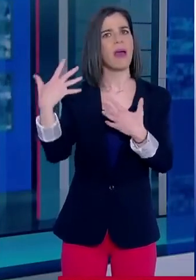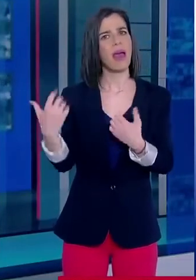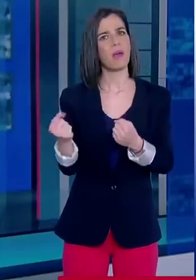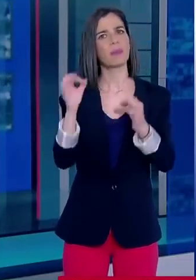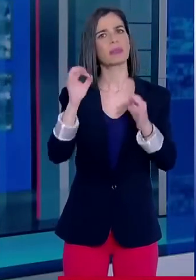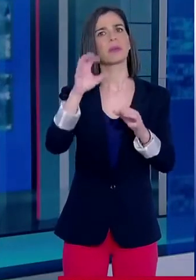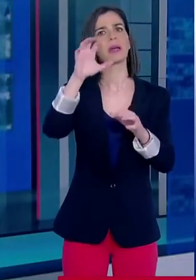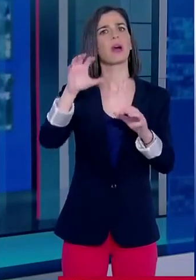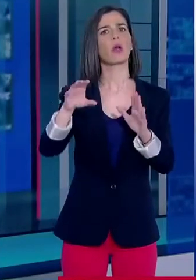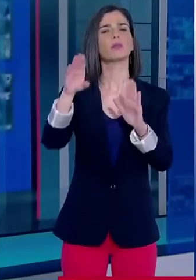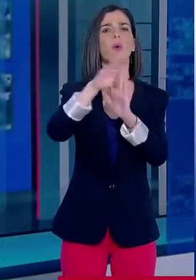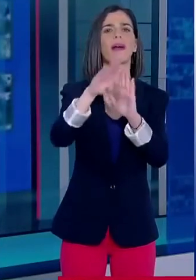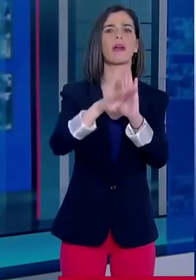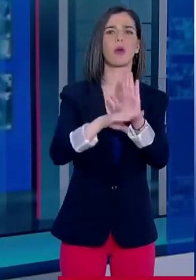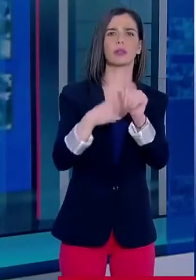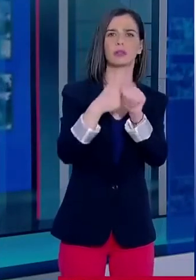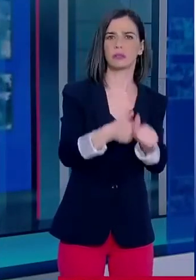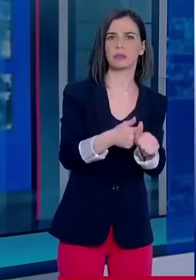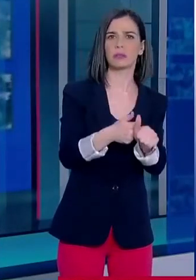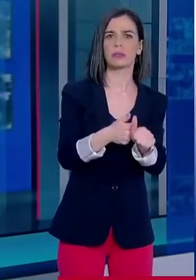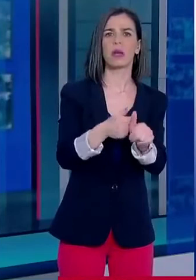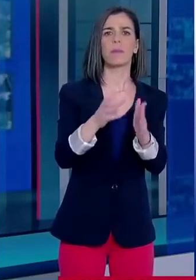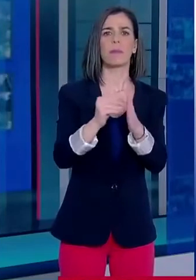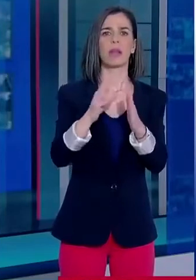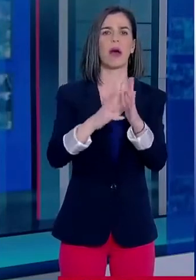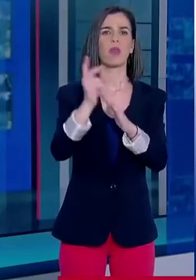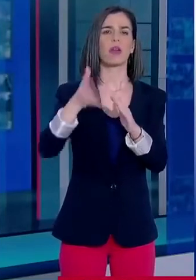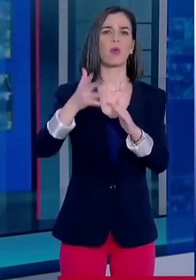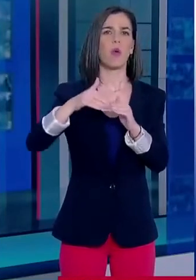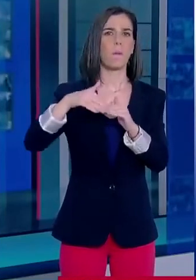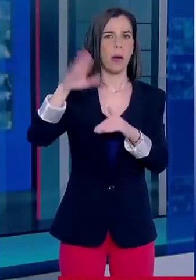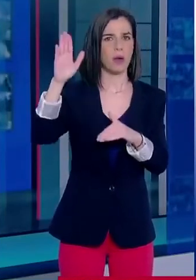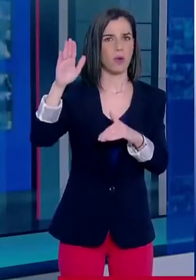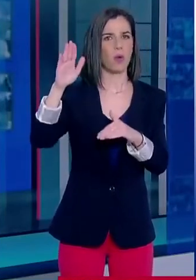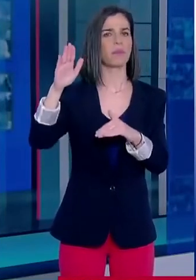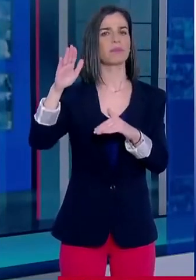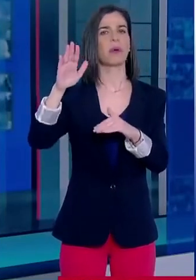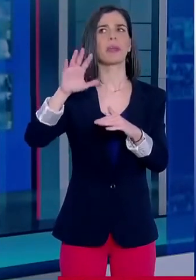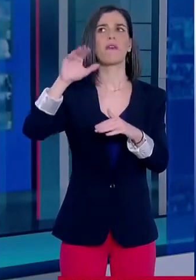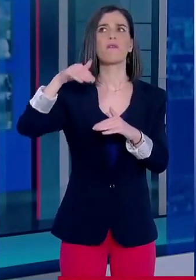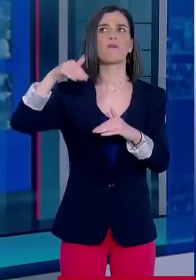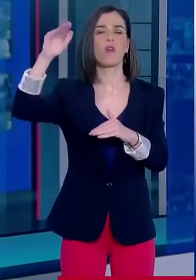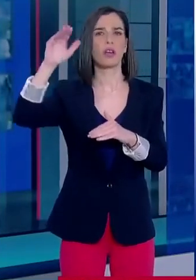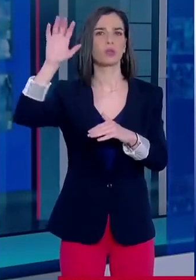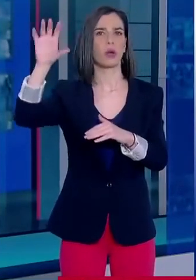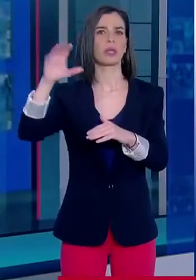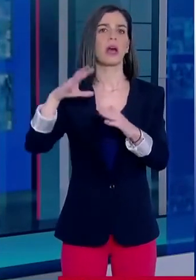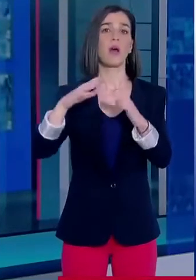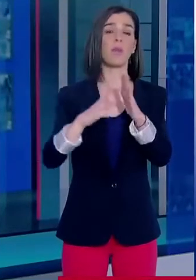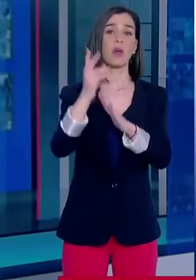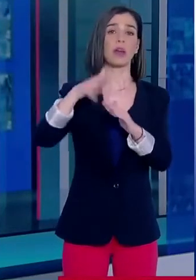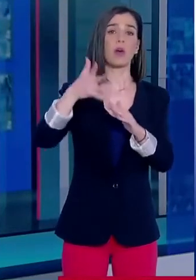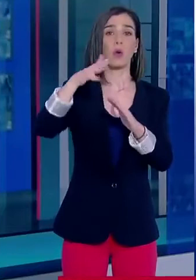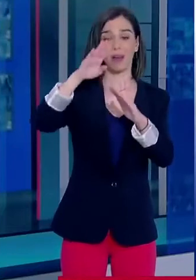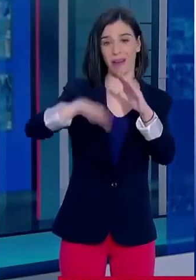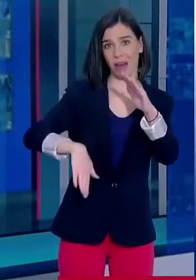συγκεκριμένους κανόνες για τα παιδιά που είναι ηλικίας άνω των 12 ετών, κάποιες βόρειες χώρες, ενώ για τα παιδιά που είναι κάτω από